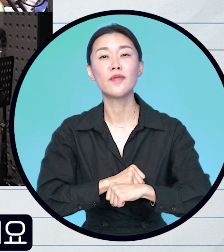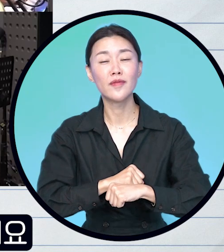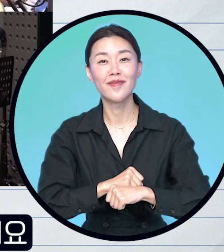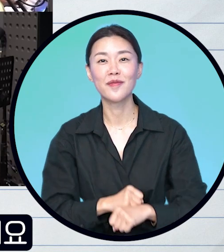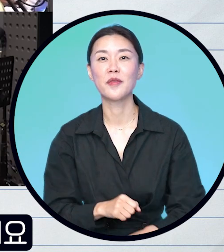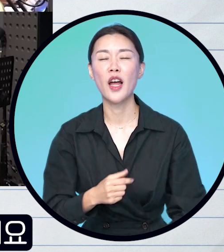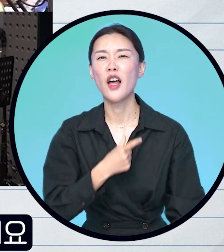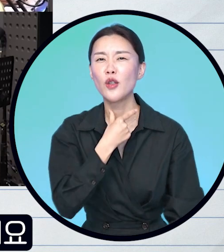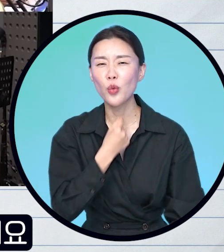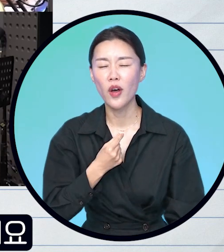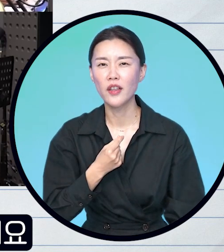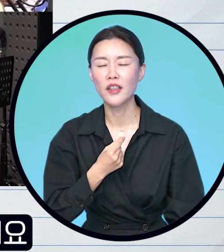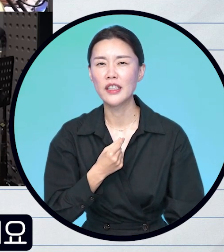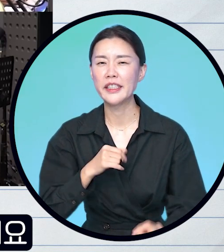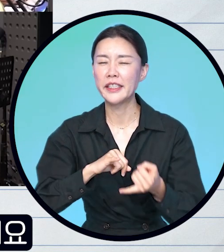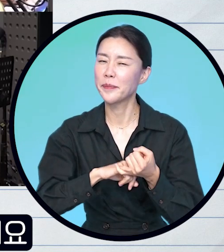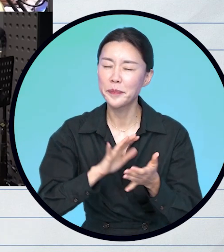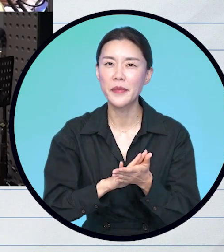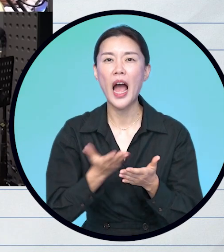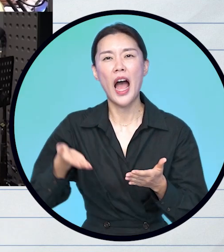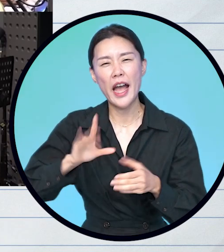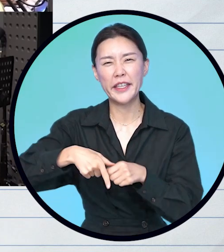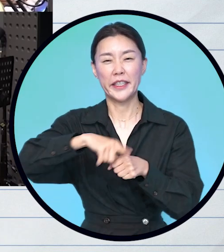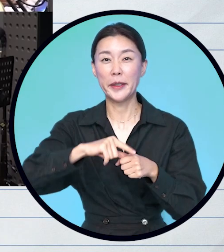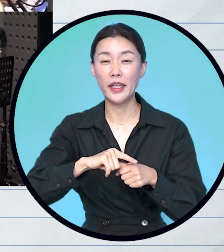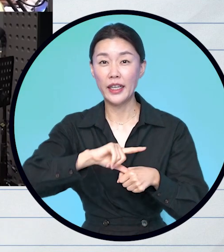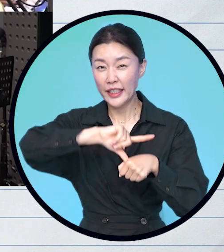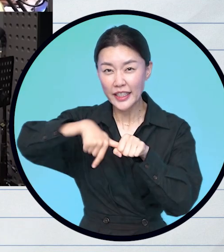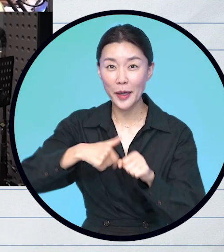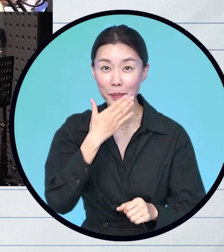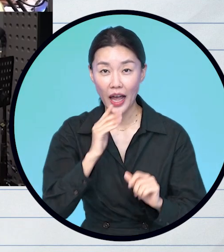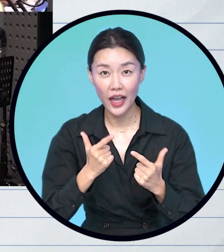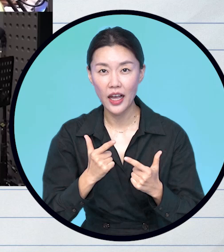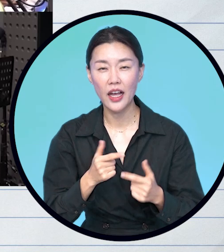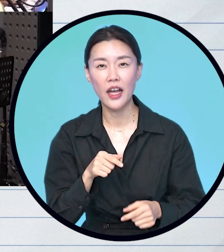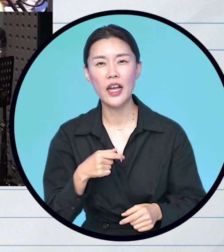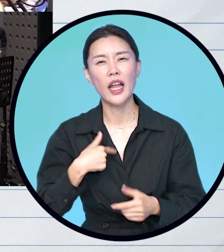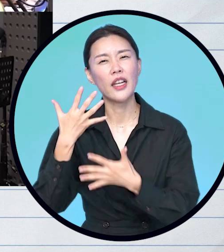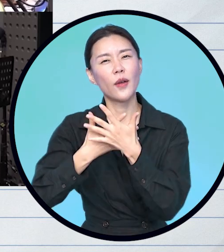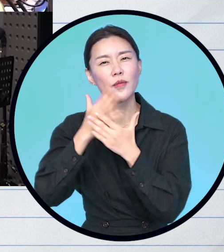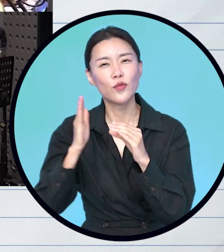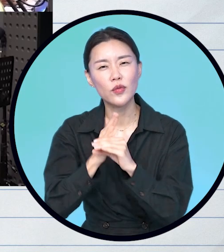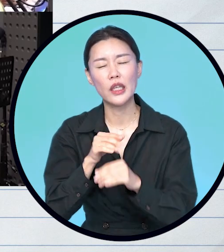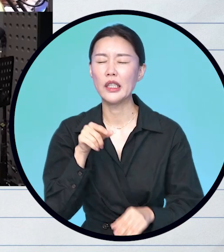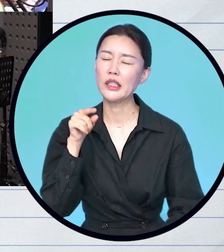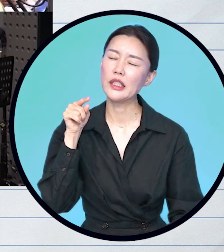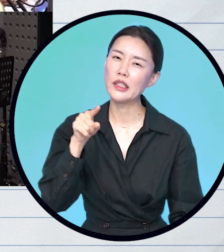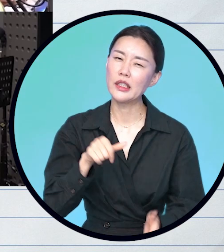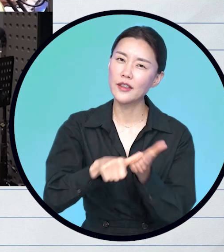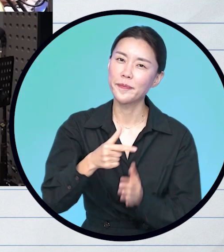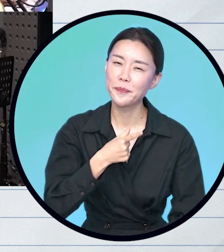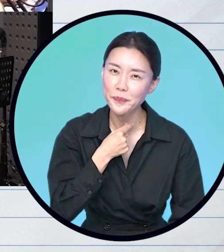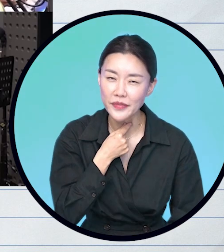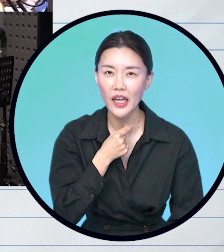물을 순 없나? 라는 부분이 있어요. 본인 영상 중에 이건 조금 물을 수 없나? 이거 없앨 수 없나?